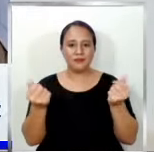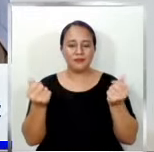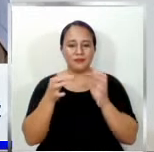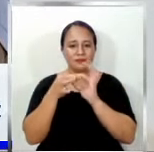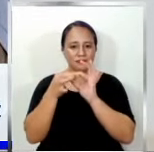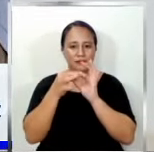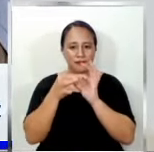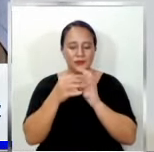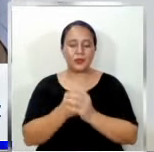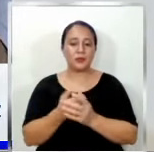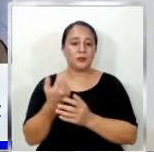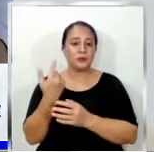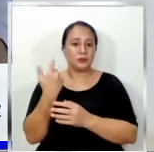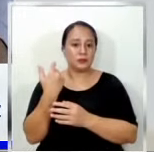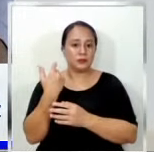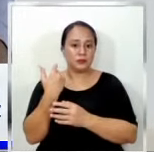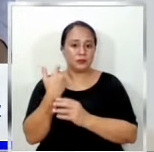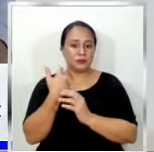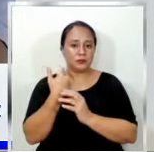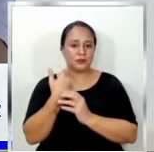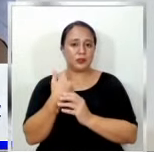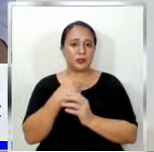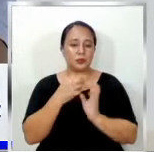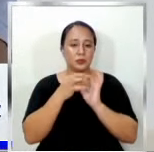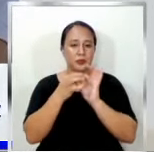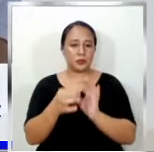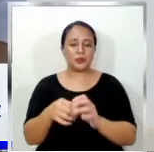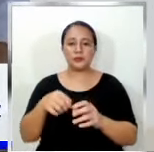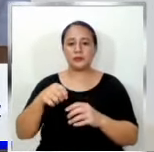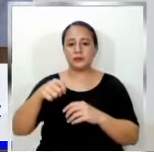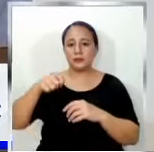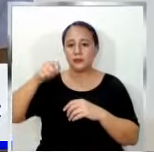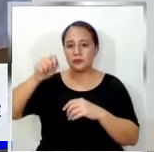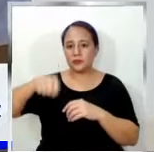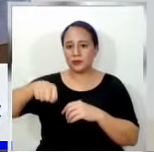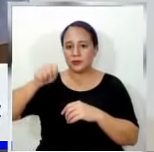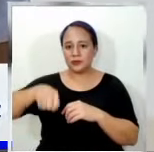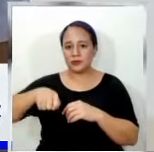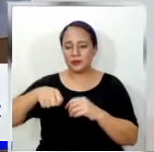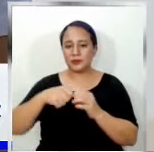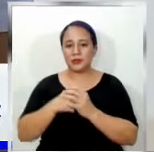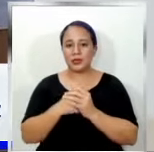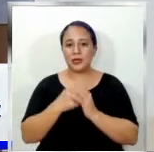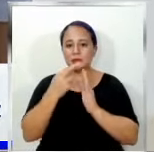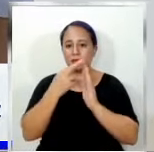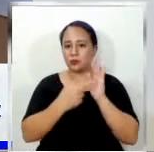Based on justice and rule of law.